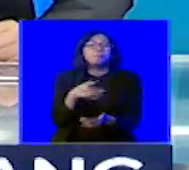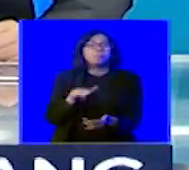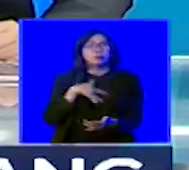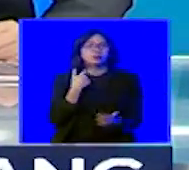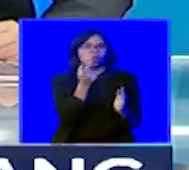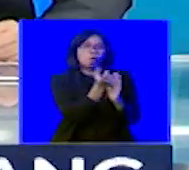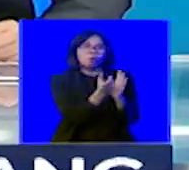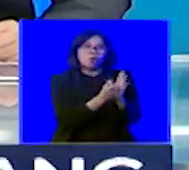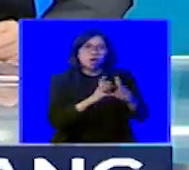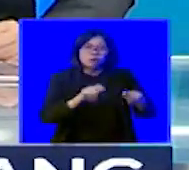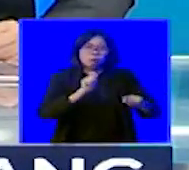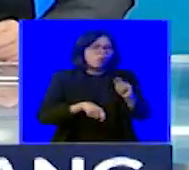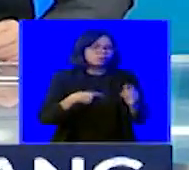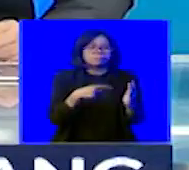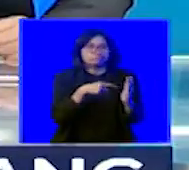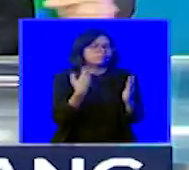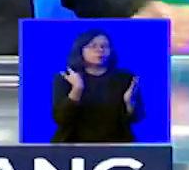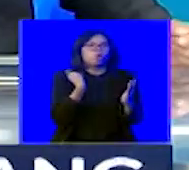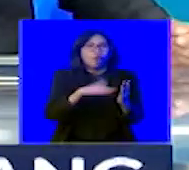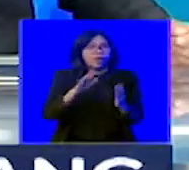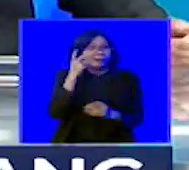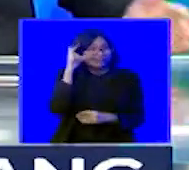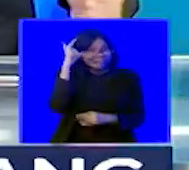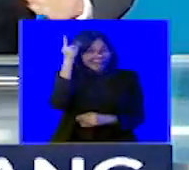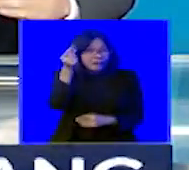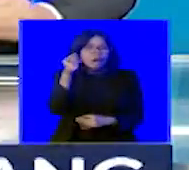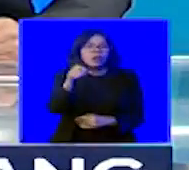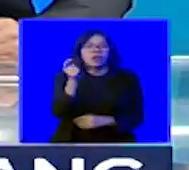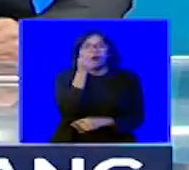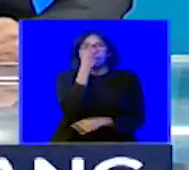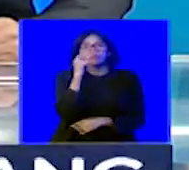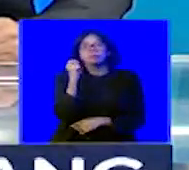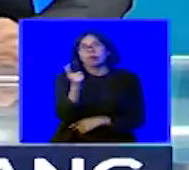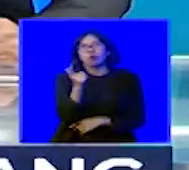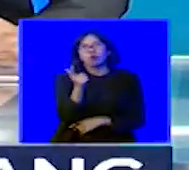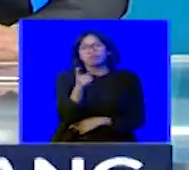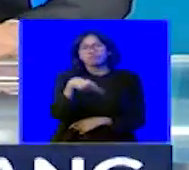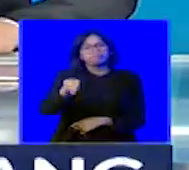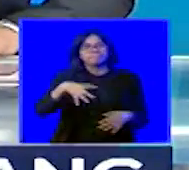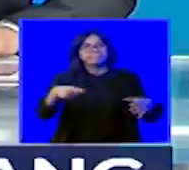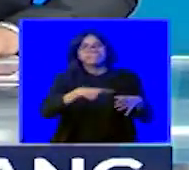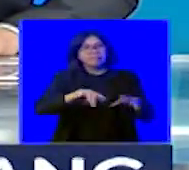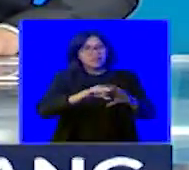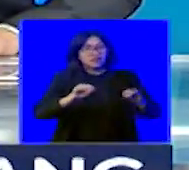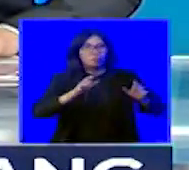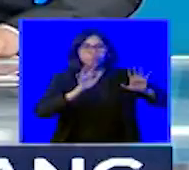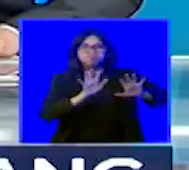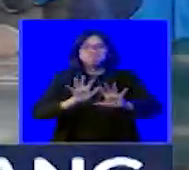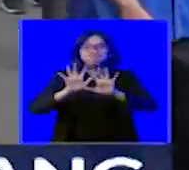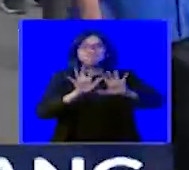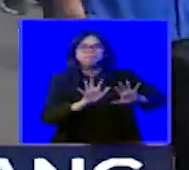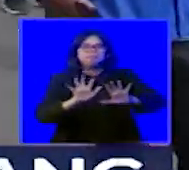undang-undang Cipta kerja rencananya Pada hari Kamis besok ribuan buruh kembali turun ke jalan menuju gedung dpr-ri